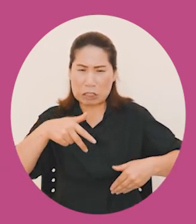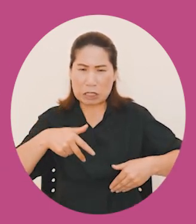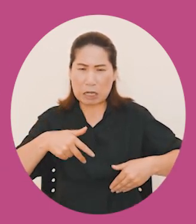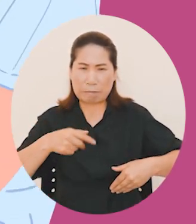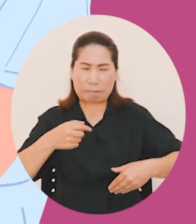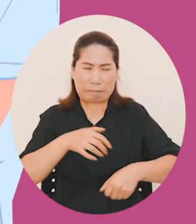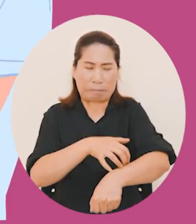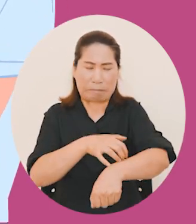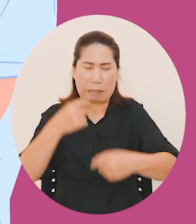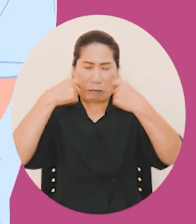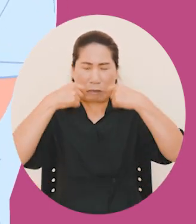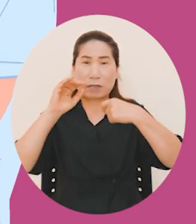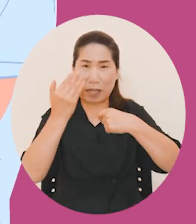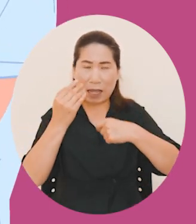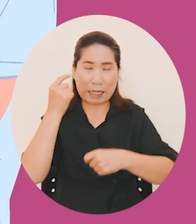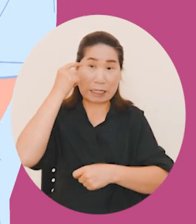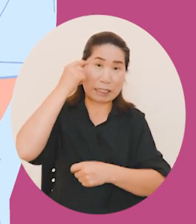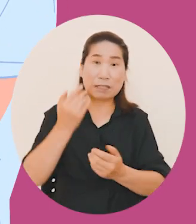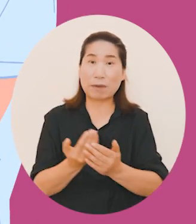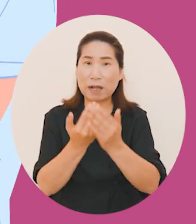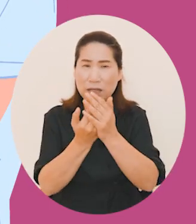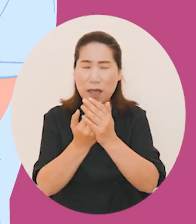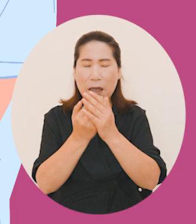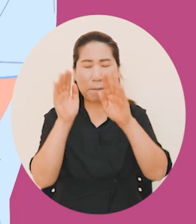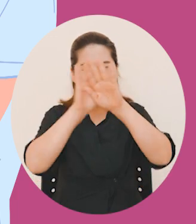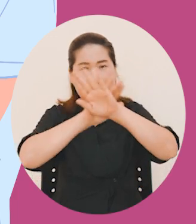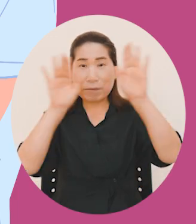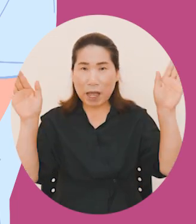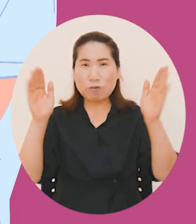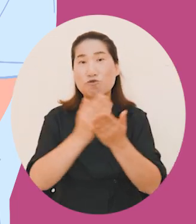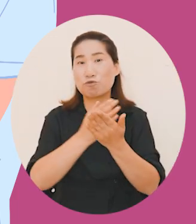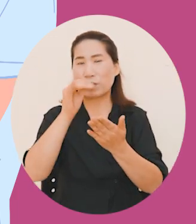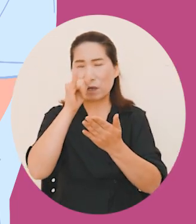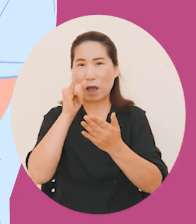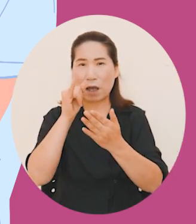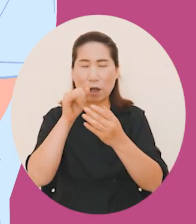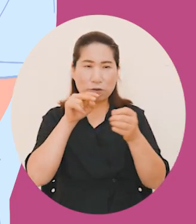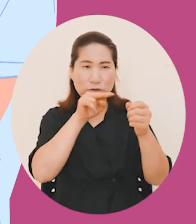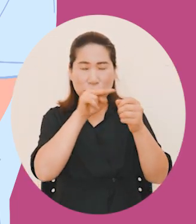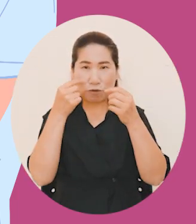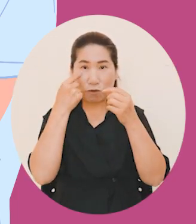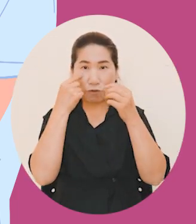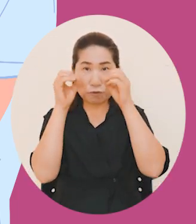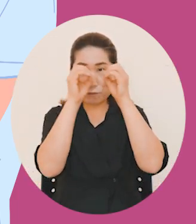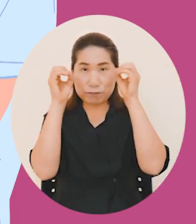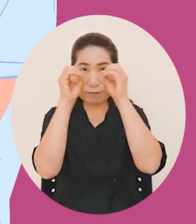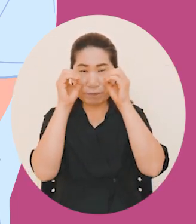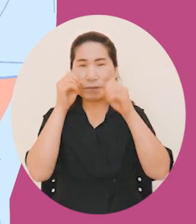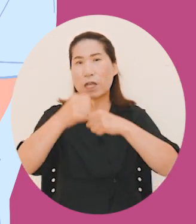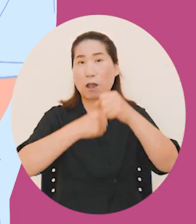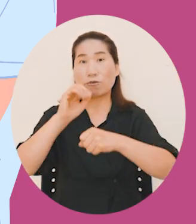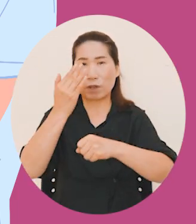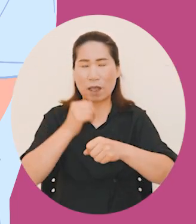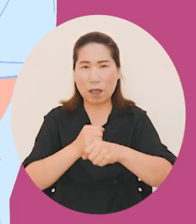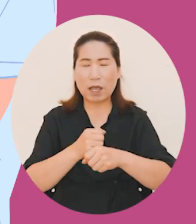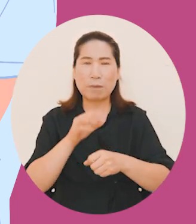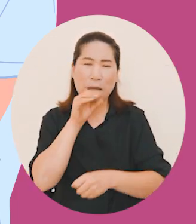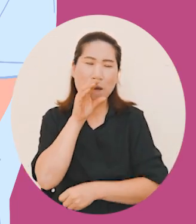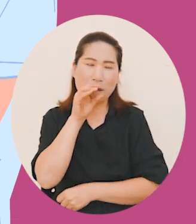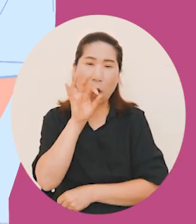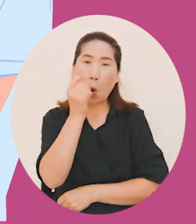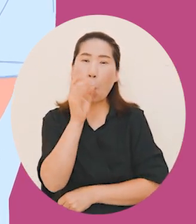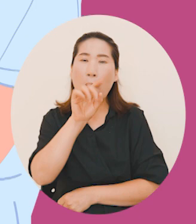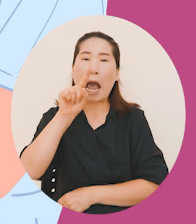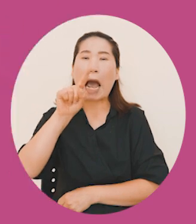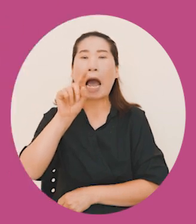합니다. 인지 발달. 밤과 낮을 구별하고 눈동자를 자유롭게 움직입니다. 제잘제잘